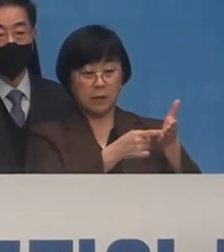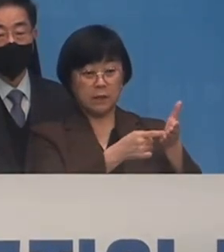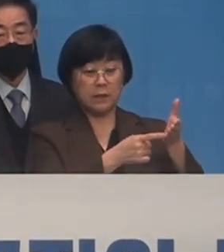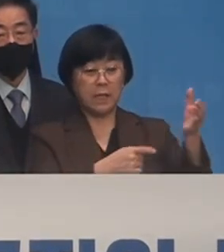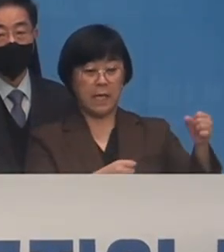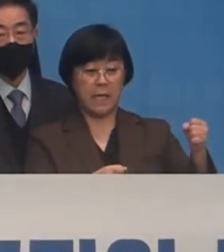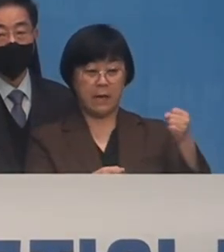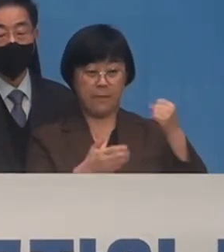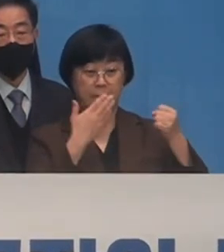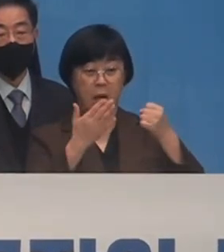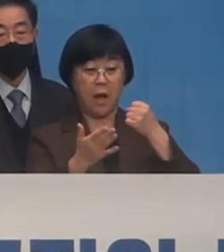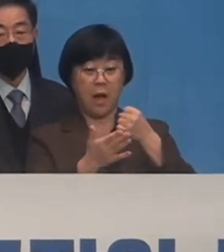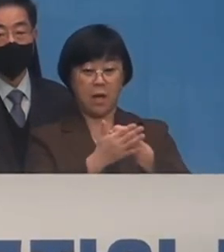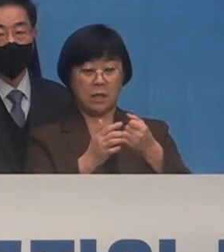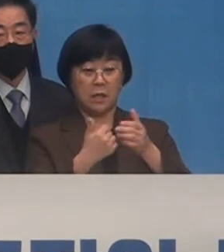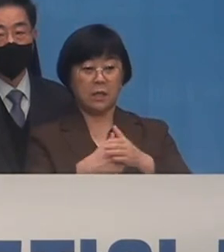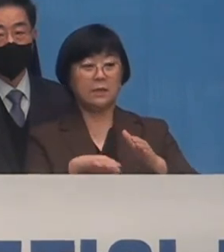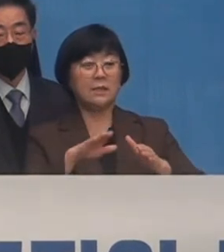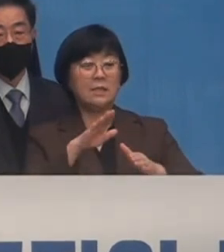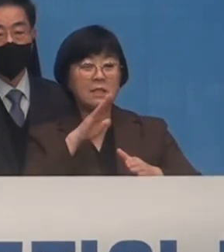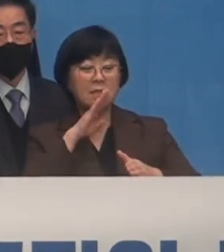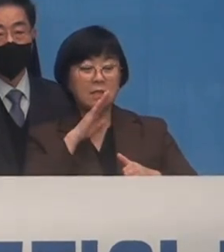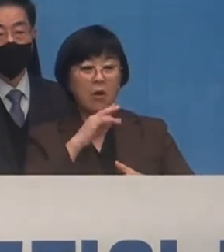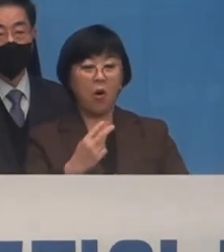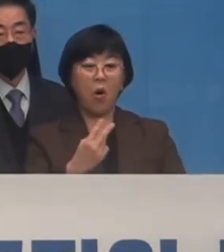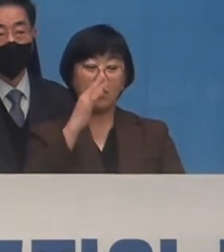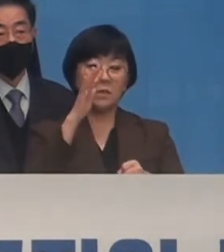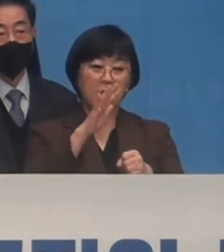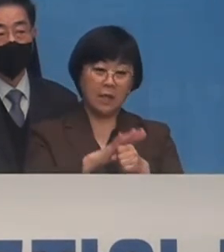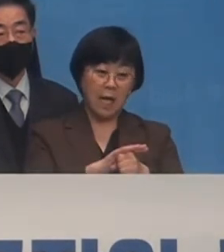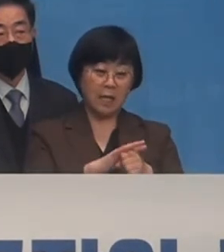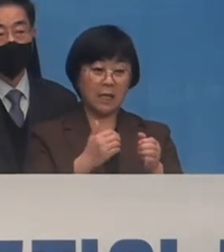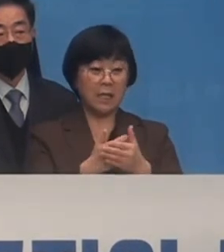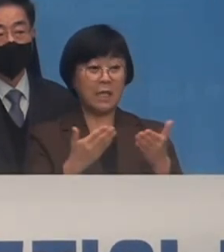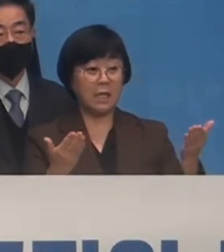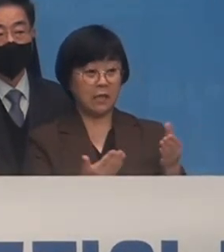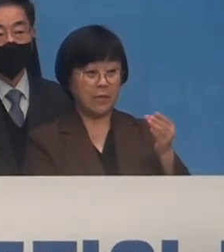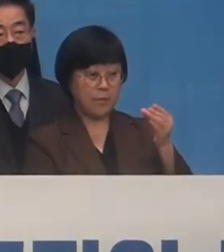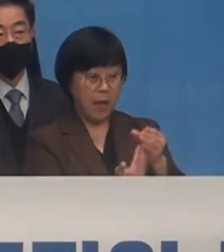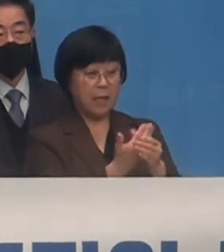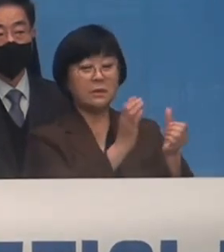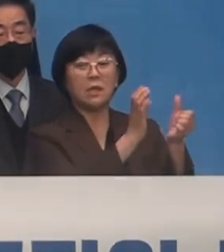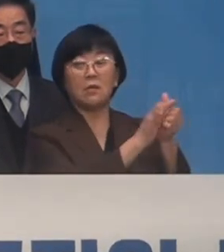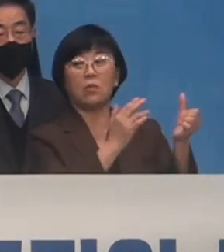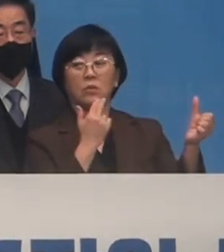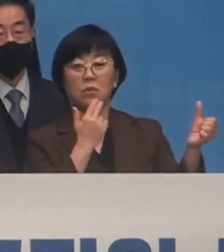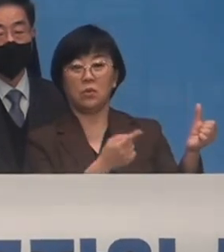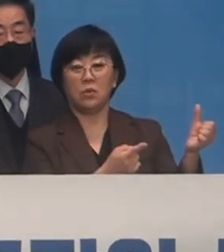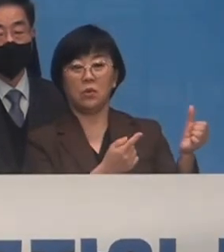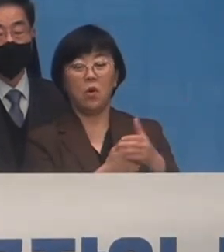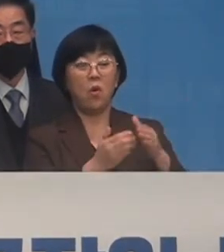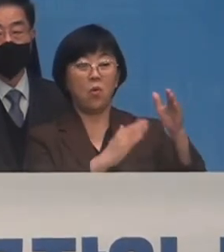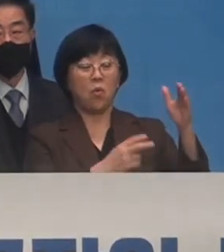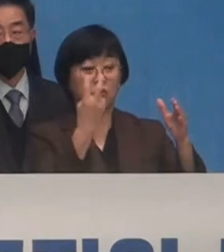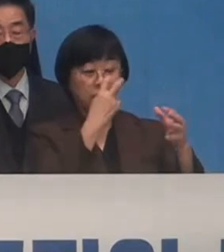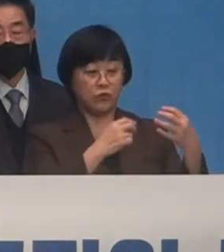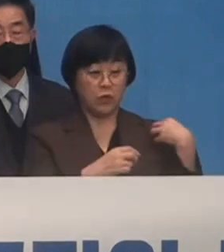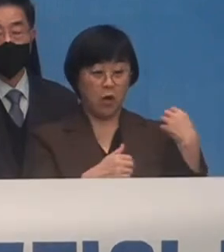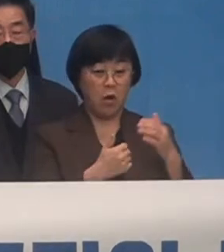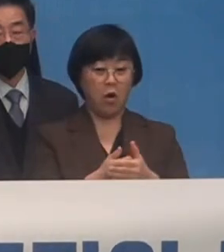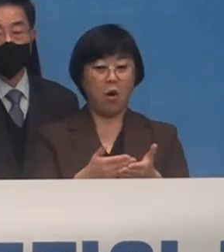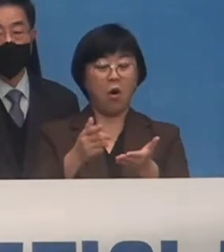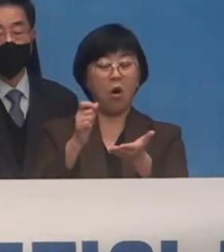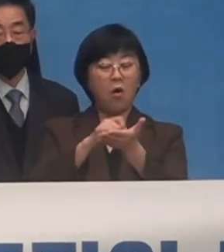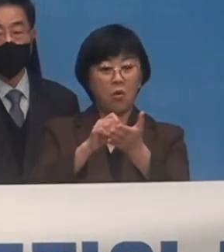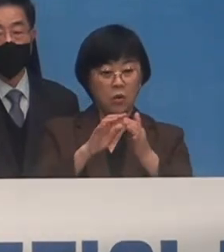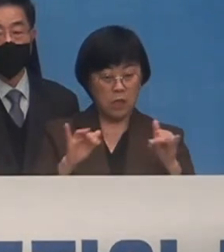무소불위 공수처가 천인 공노할 만행을 저질러 놓고도 그 책임을 지지 않고 있다. 공수처는 언론인과